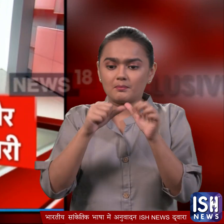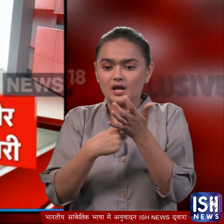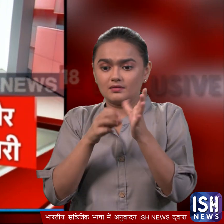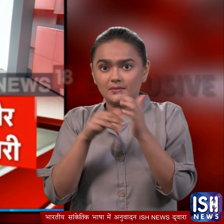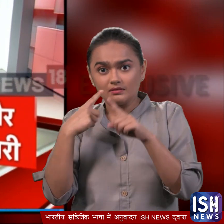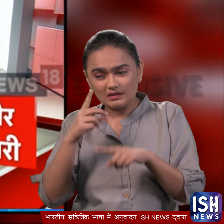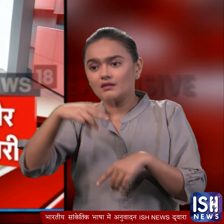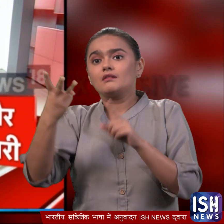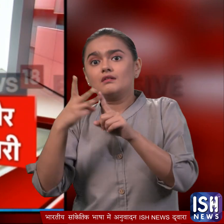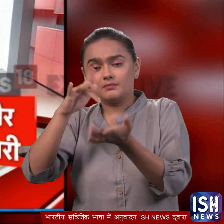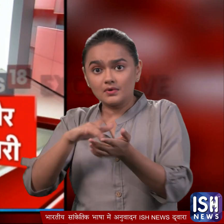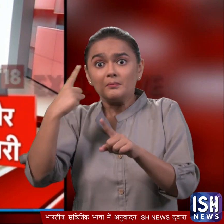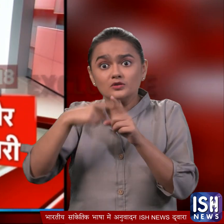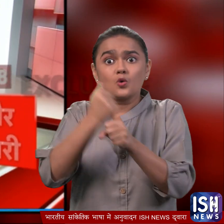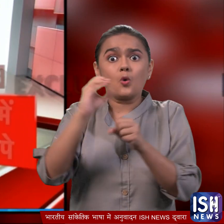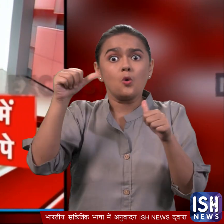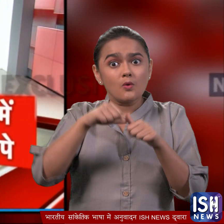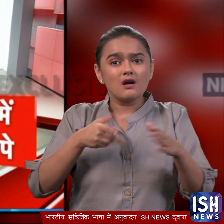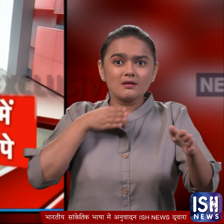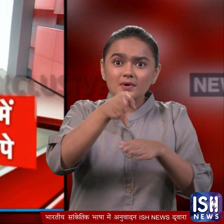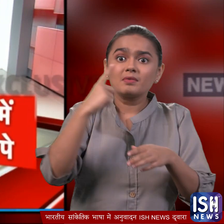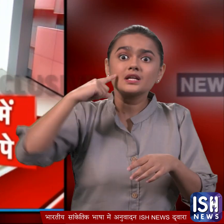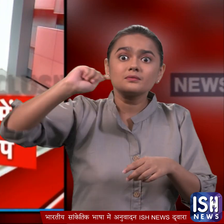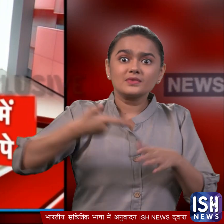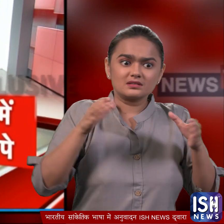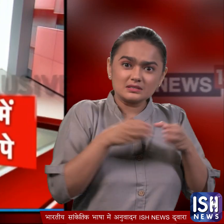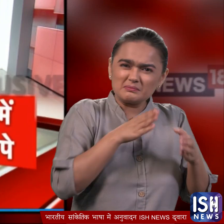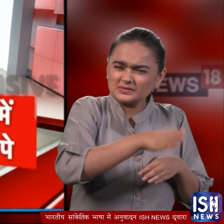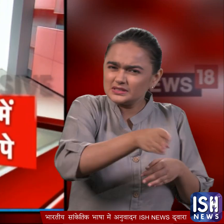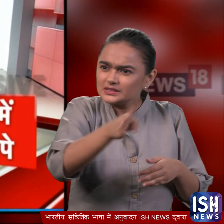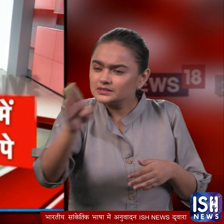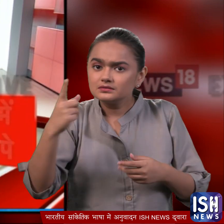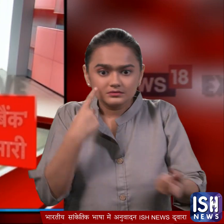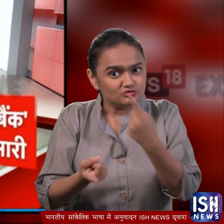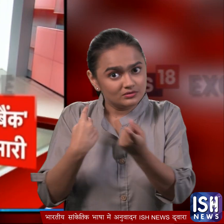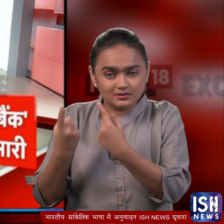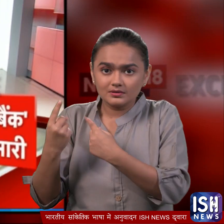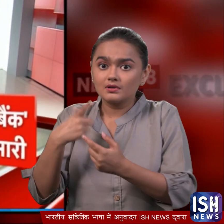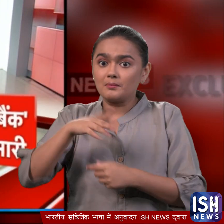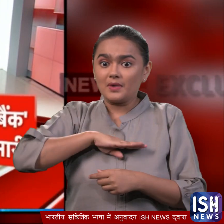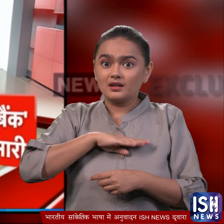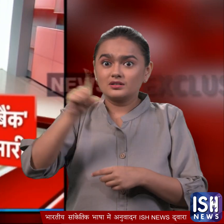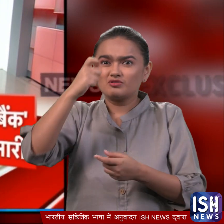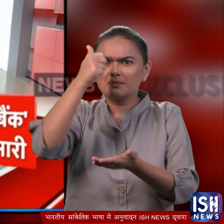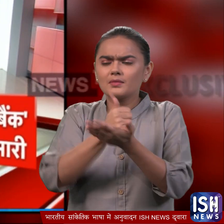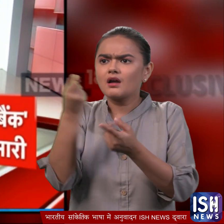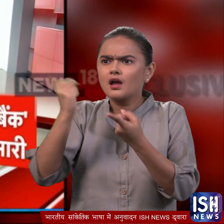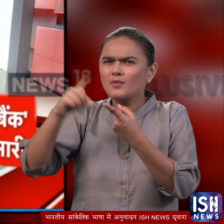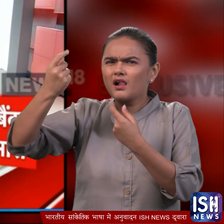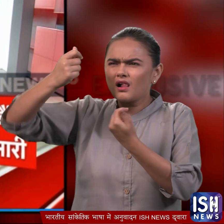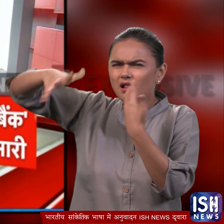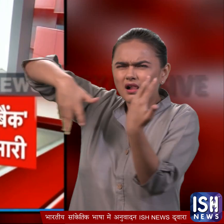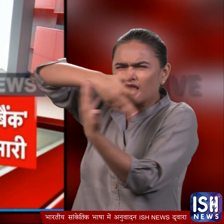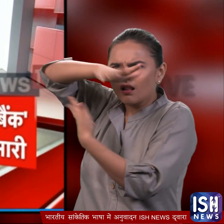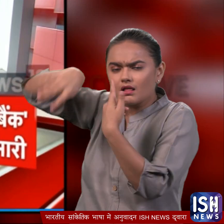और बारामती में की गई। इसके साथ ही गोवा के ठिकानों में भी छापे डाले गए। रिपोर्ट के मुताबिक ये छापेमारी महाराष्ट्र कोऑपरेटिव बैंक